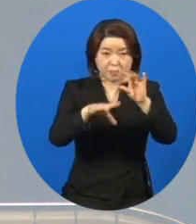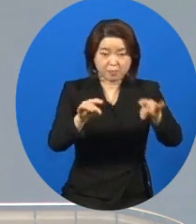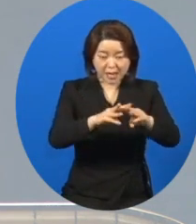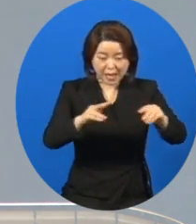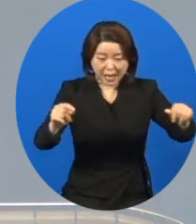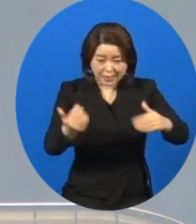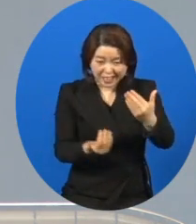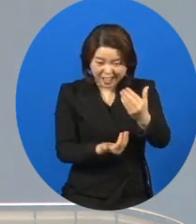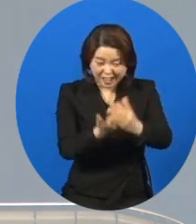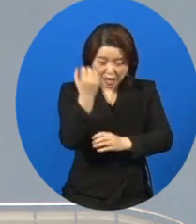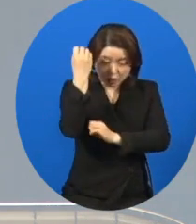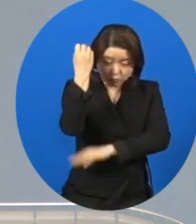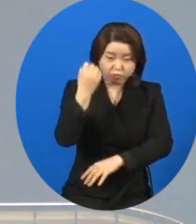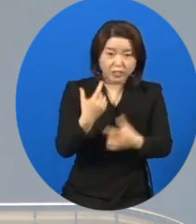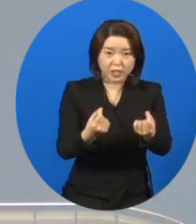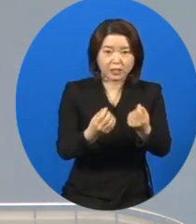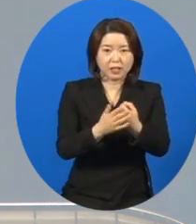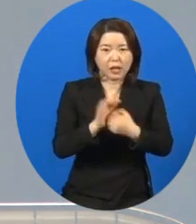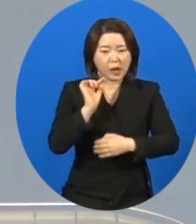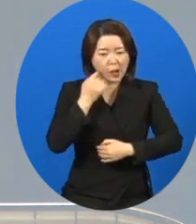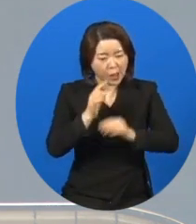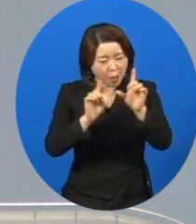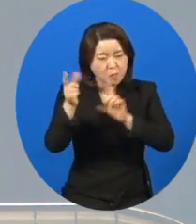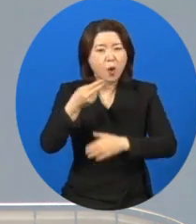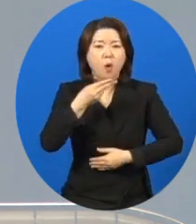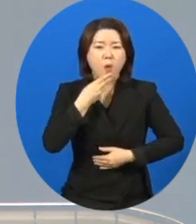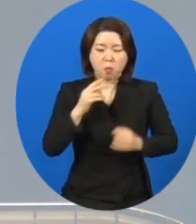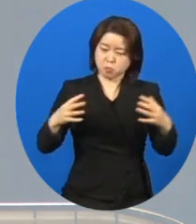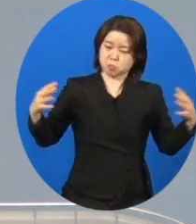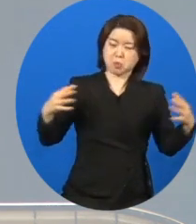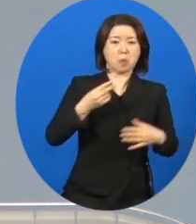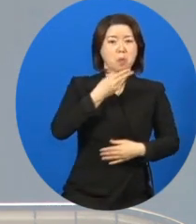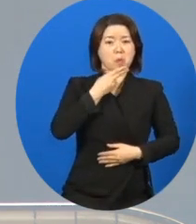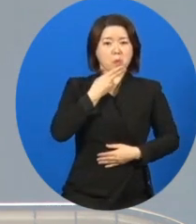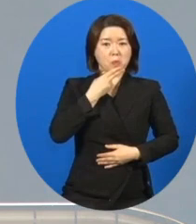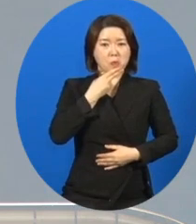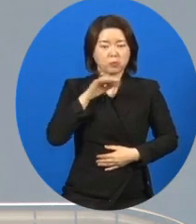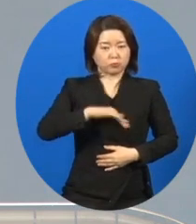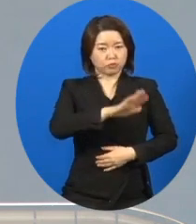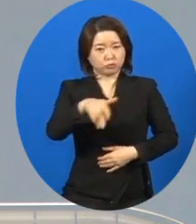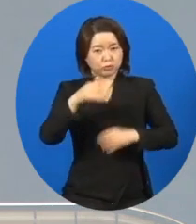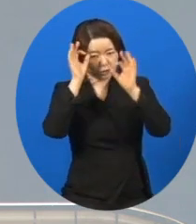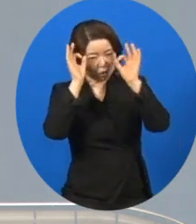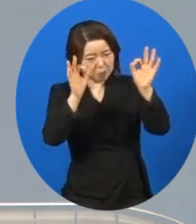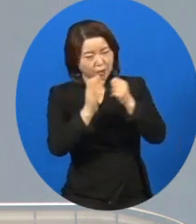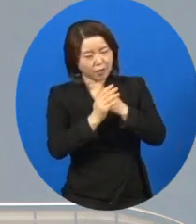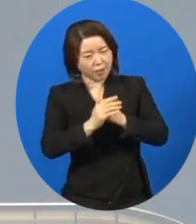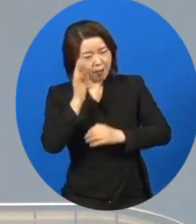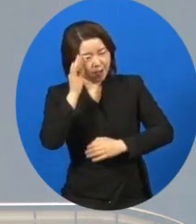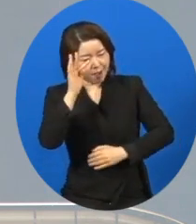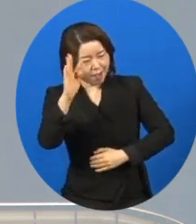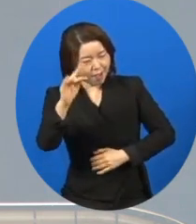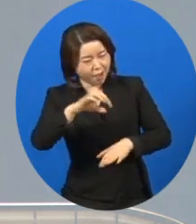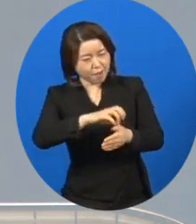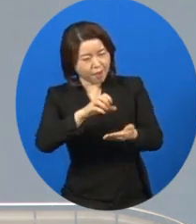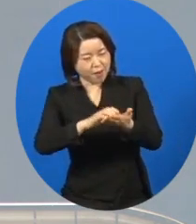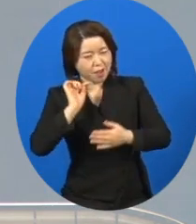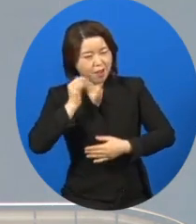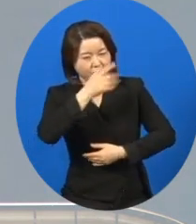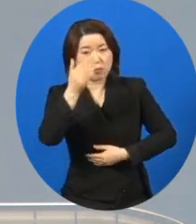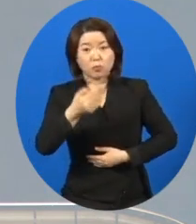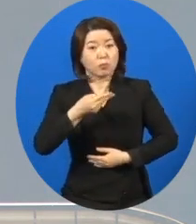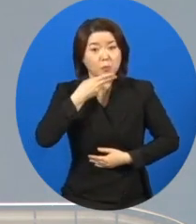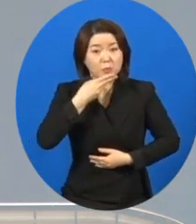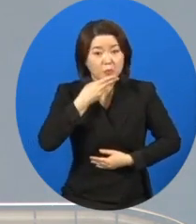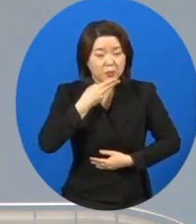뿌리 같아서 고운 모양도 없고 풍채도 없은 즉 우리가 보기에 흠모할 만한 아름다운 것이 없도다.